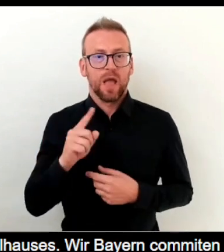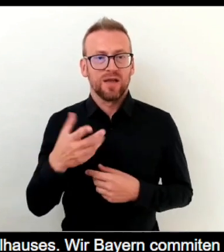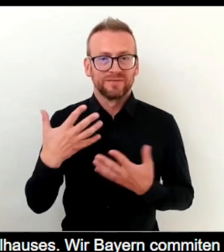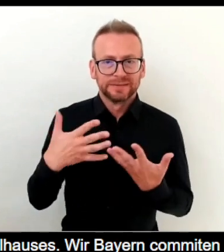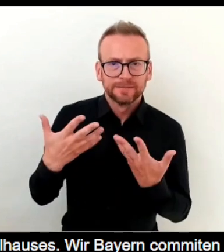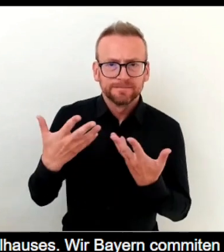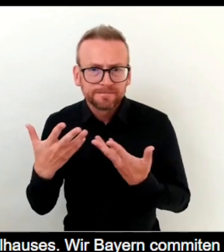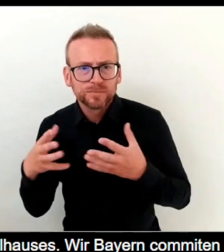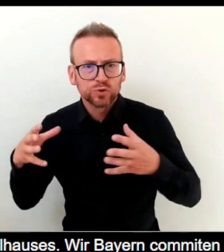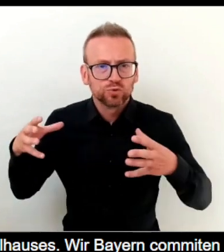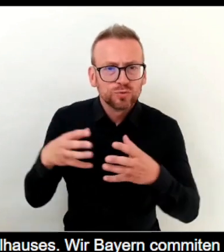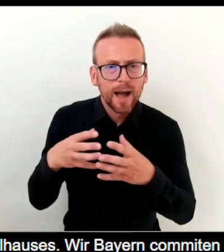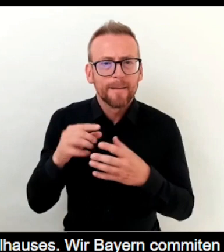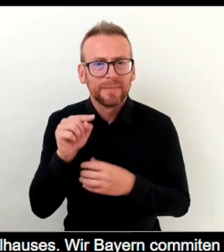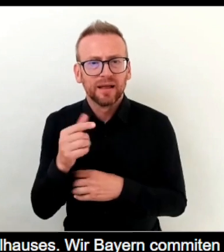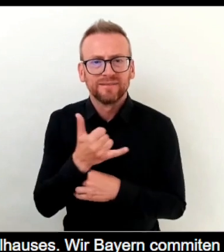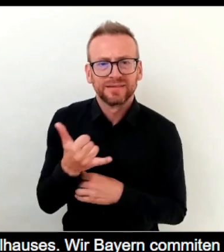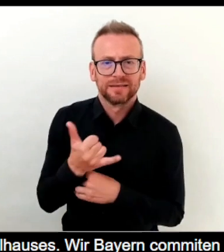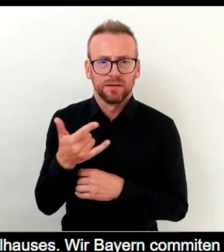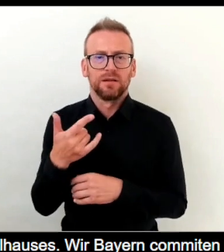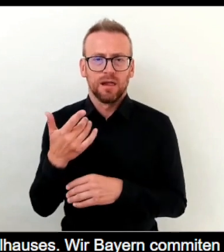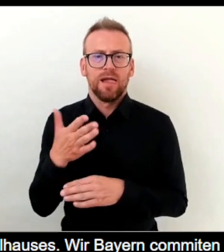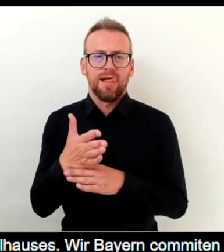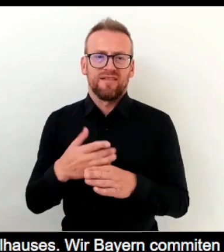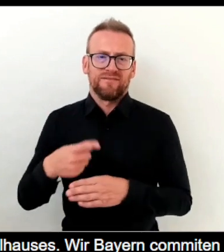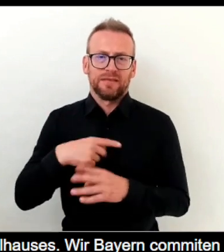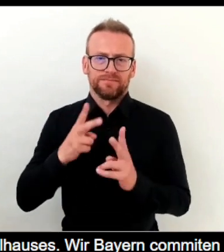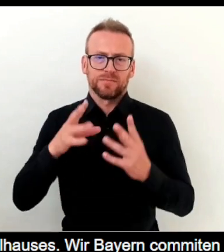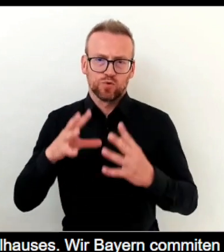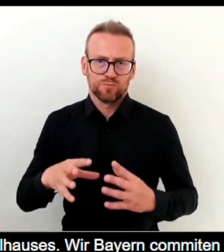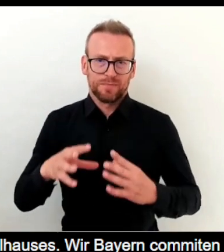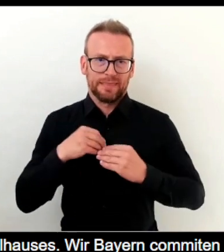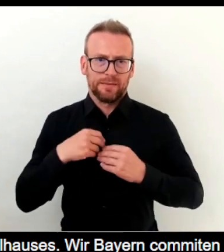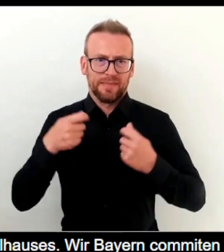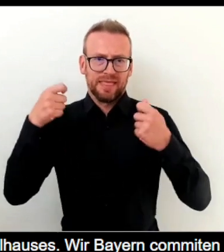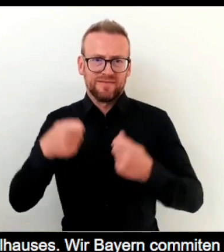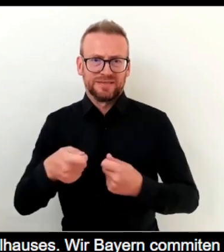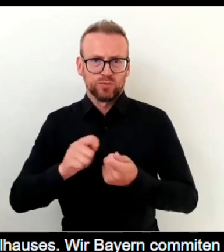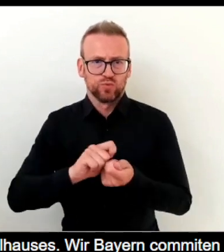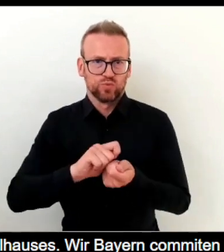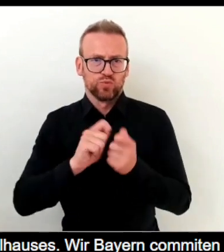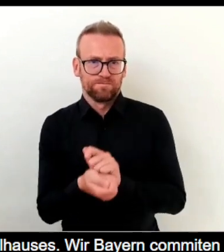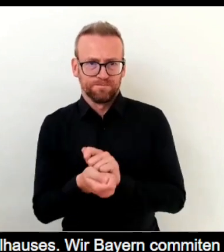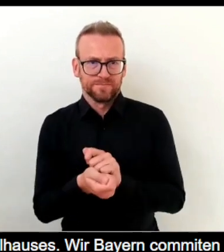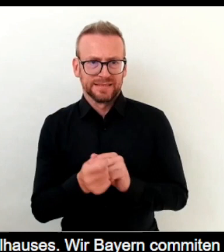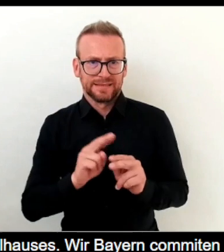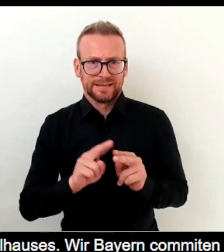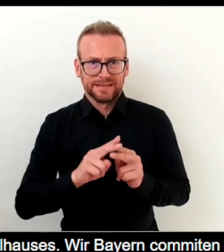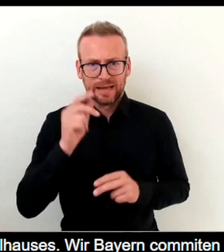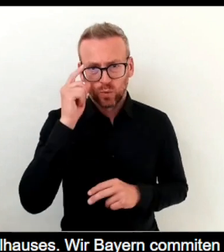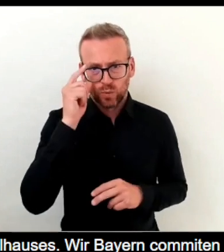wollte ich das an die Regionalen noch mal weitergeben oder die bayerischen Medien. Das ist uns wichtig. Nochmal zusammenfassend einfach vielen Dankeschön.